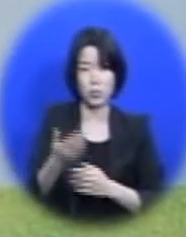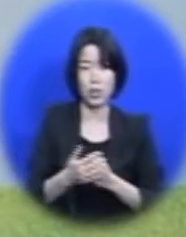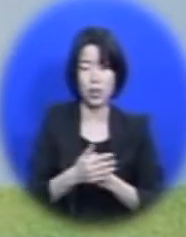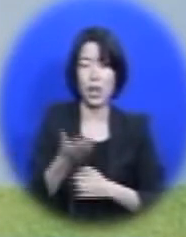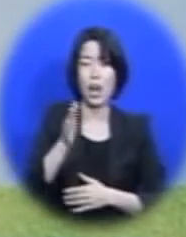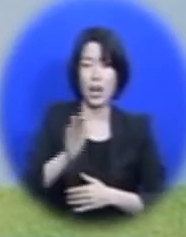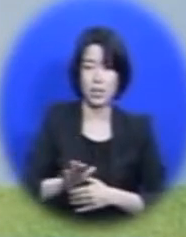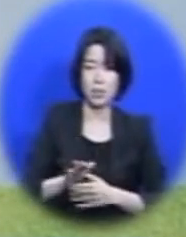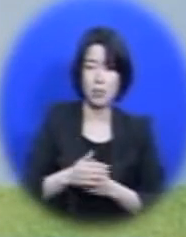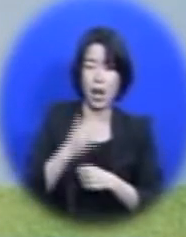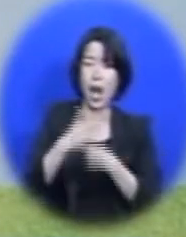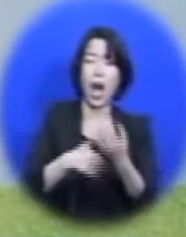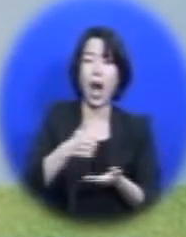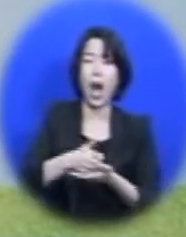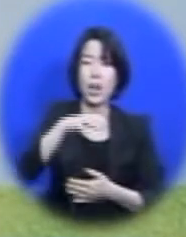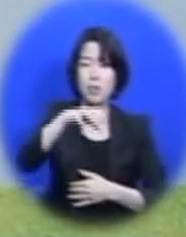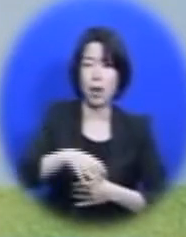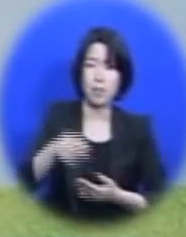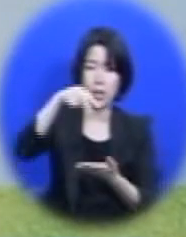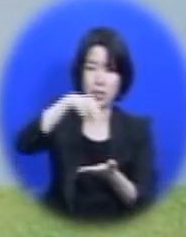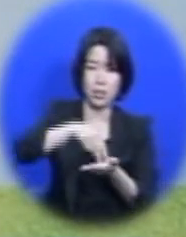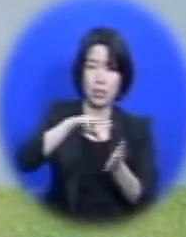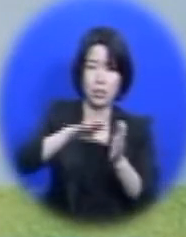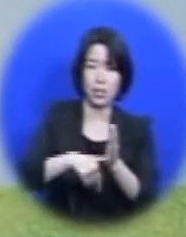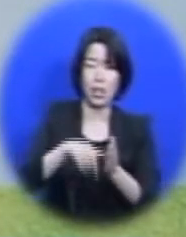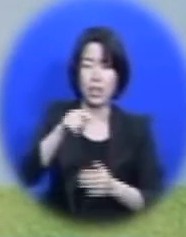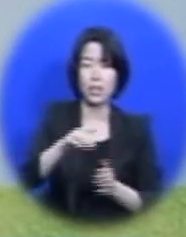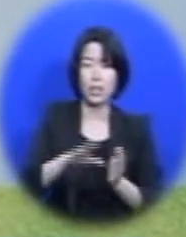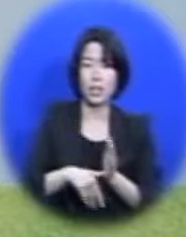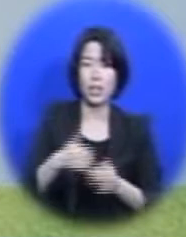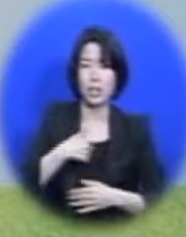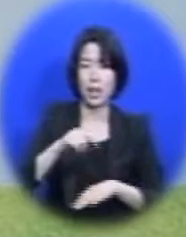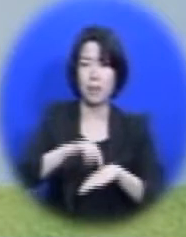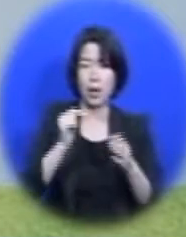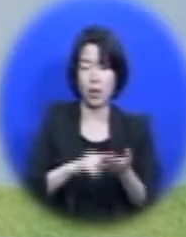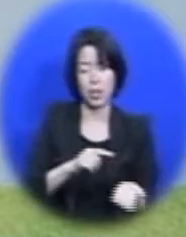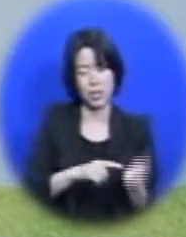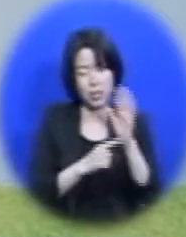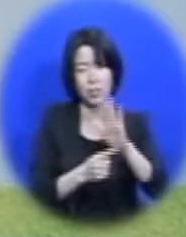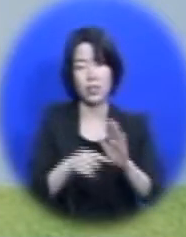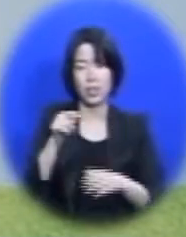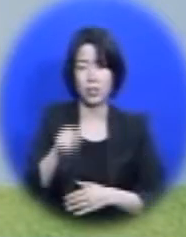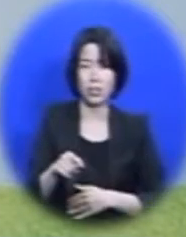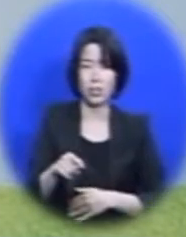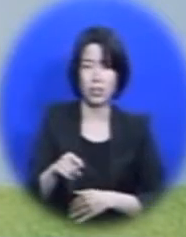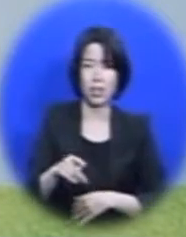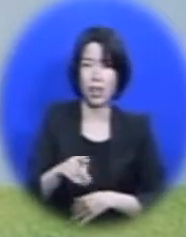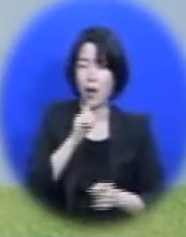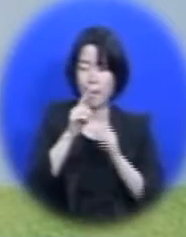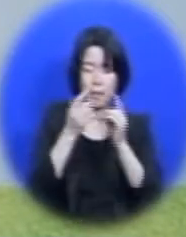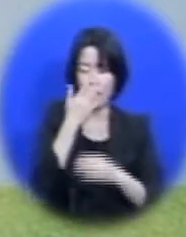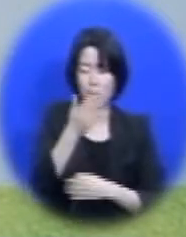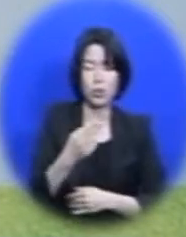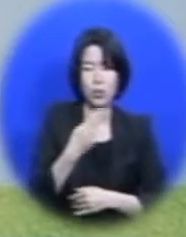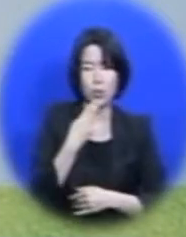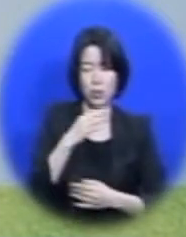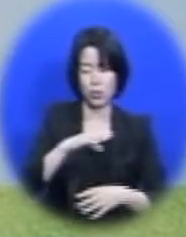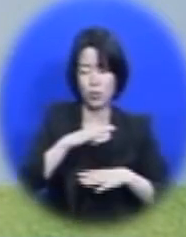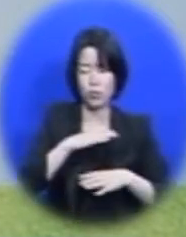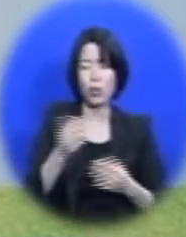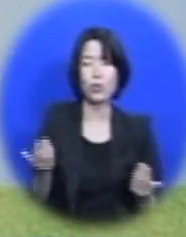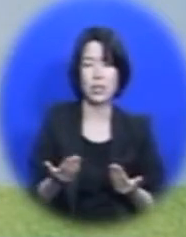그러나 하나님 앞에 섰을 때 그때 내 마음이 드러나는 것은 그건 말할 수 없이 두려운